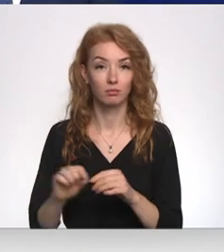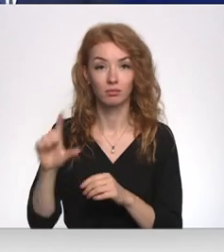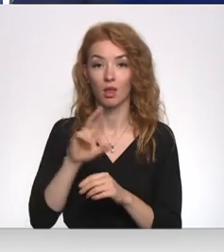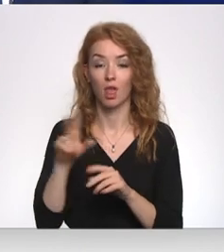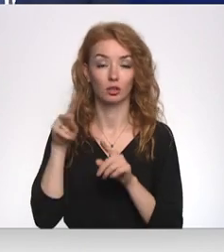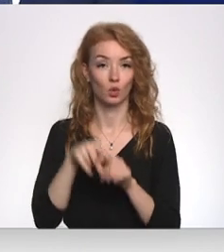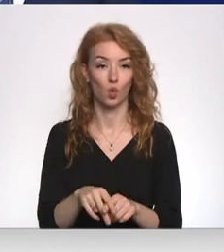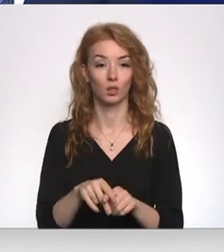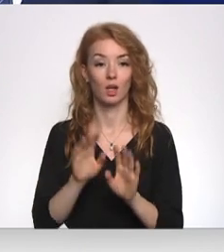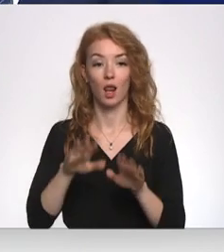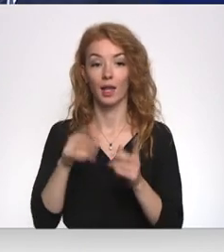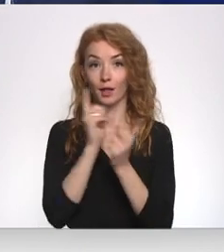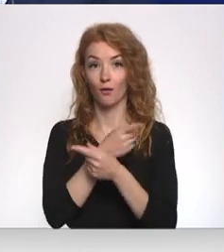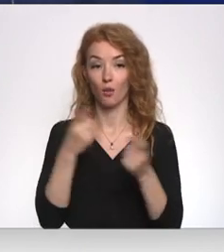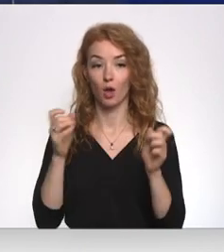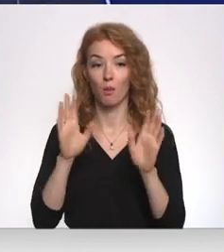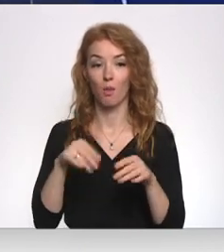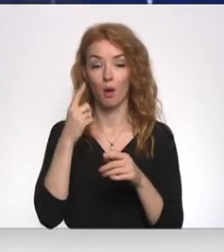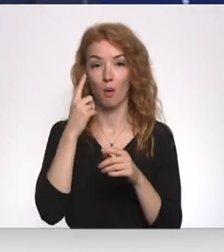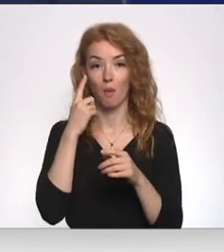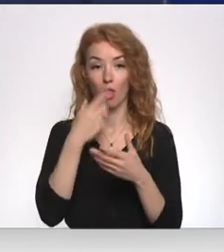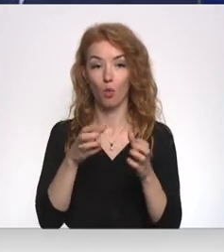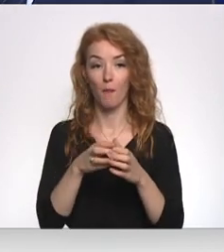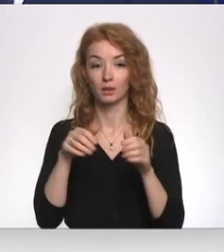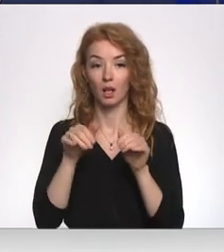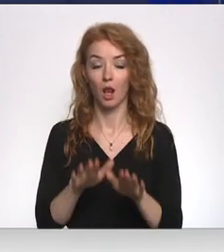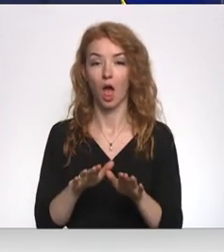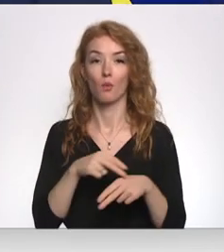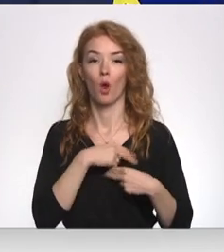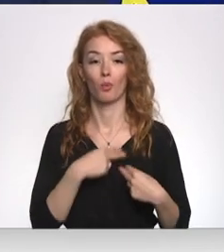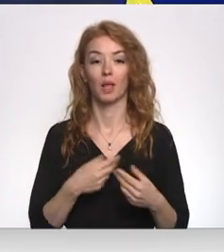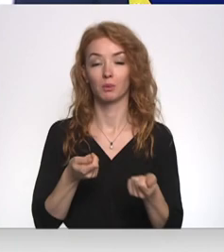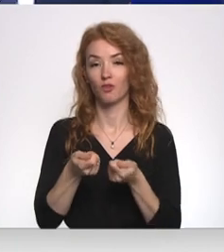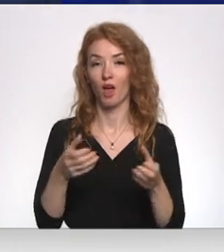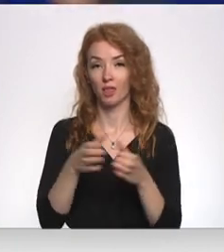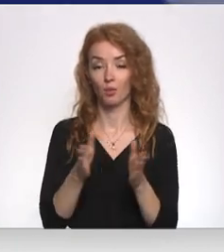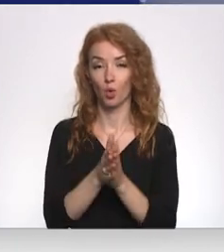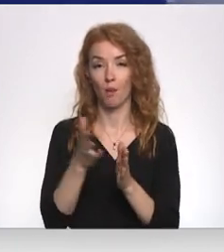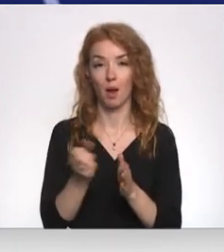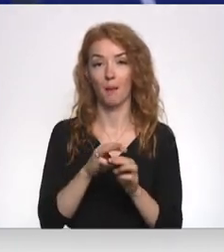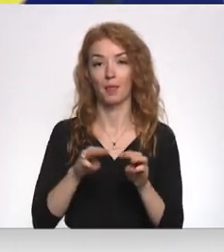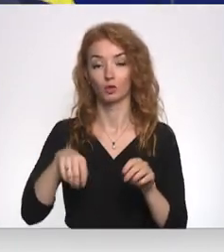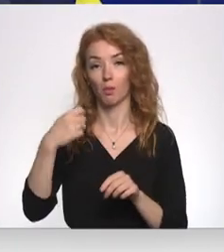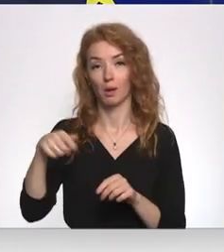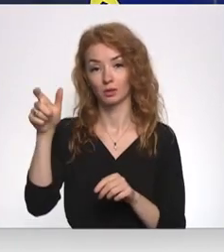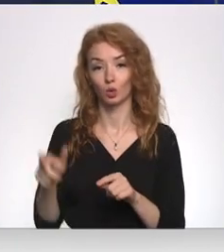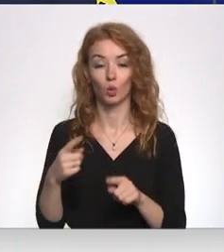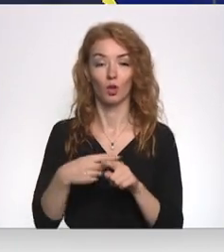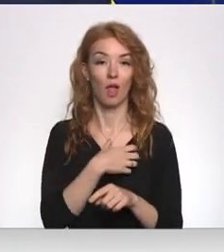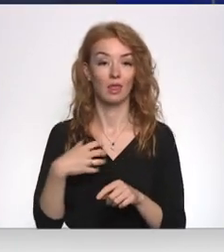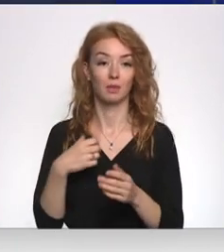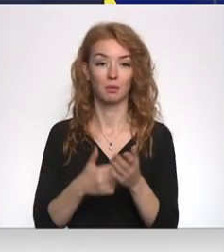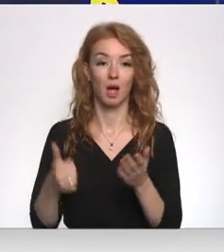slodzē. Lai informētu par padomes lēmumu, arodbiedrības vadība ar ministru prezidentu un valdības